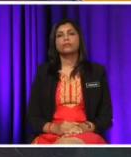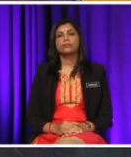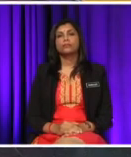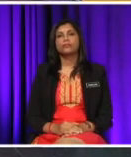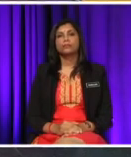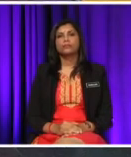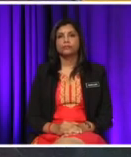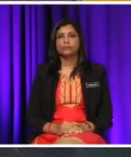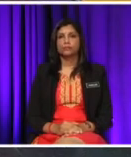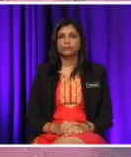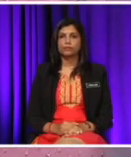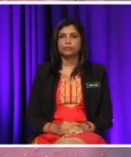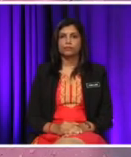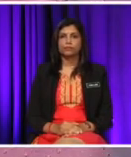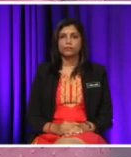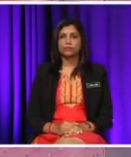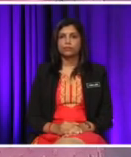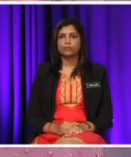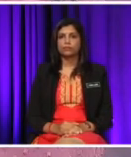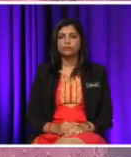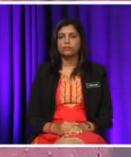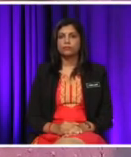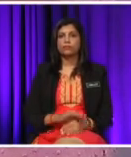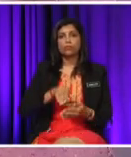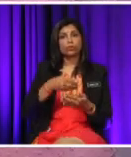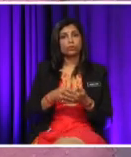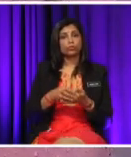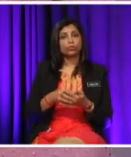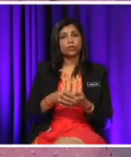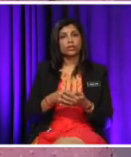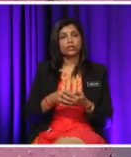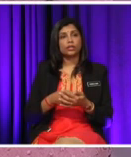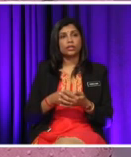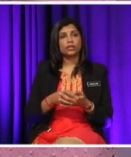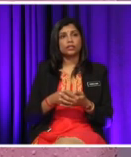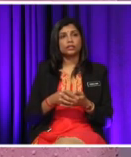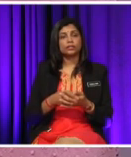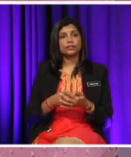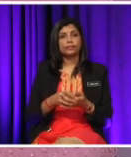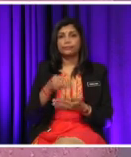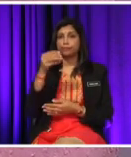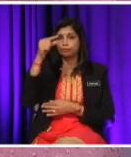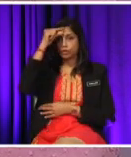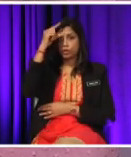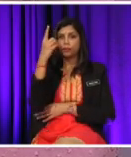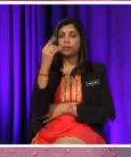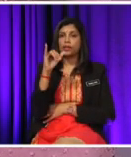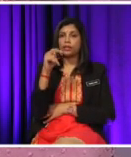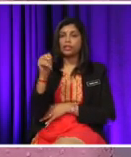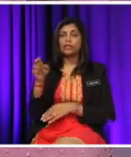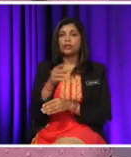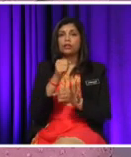macam mana cek kumpulin pagi juga memuaskan lah Ah mungkin lebih fokus lagi